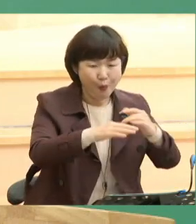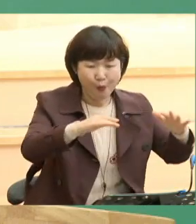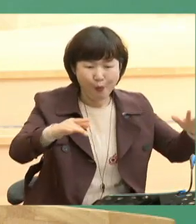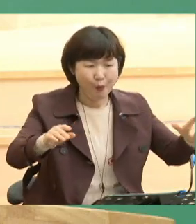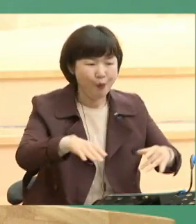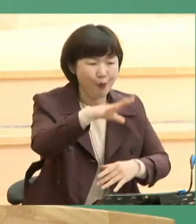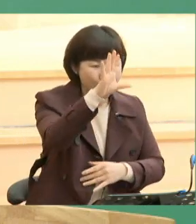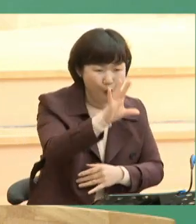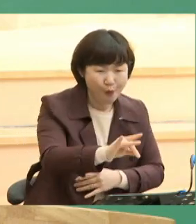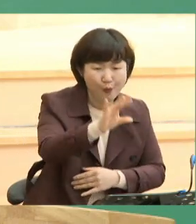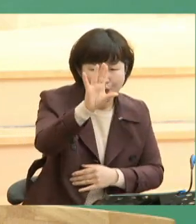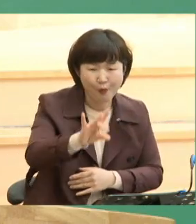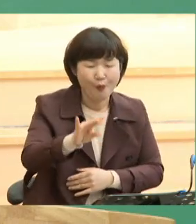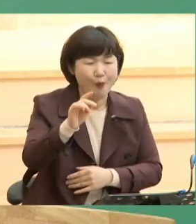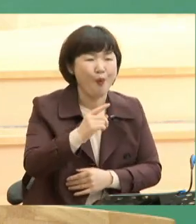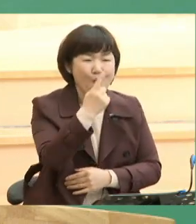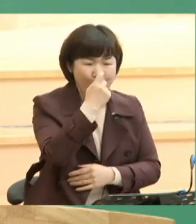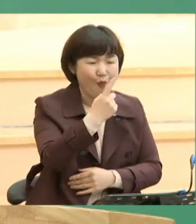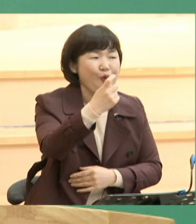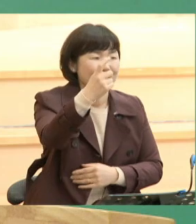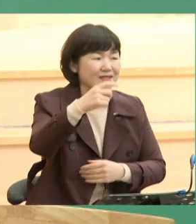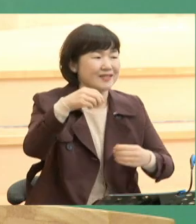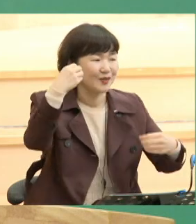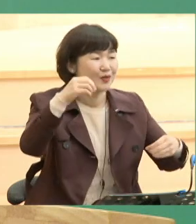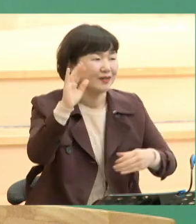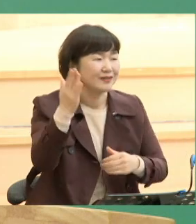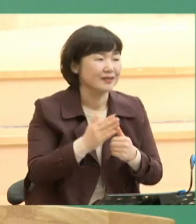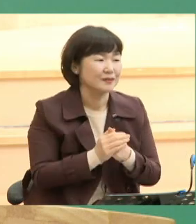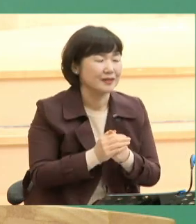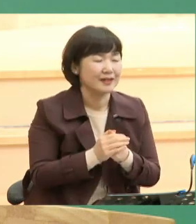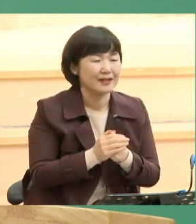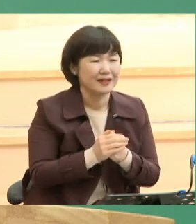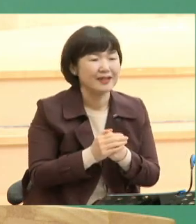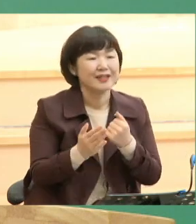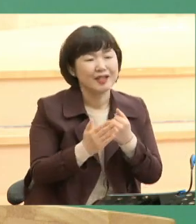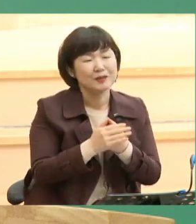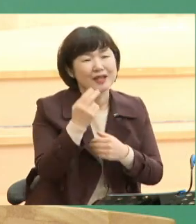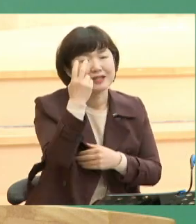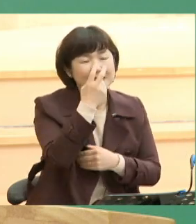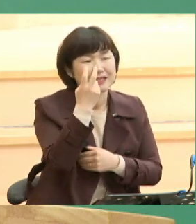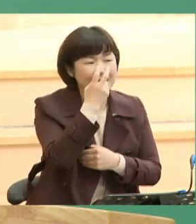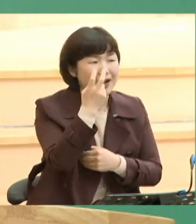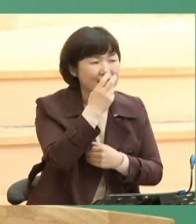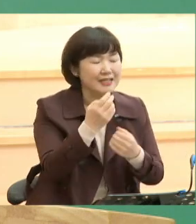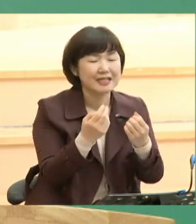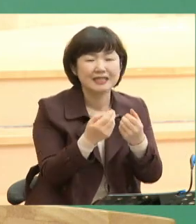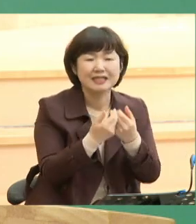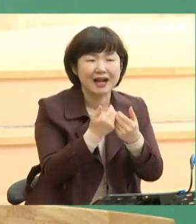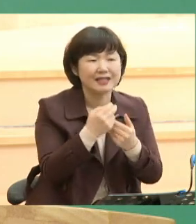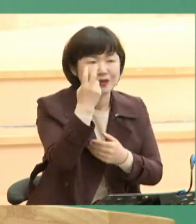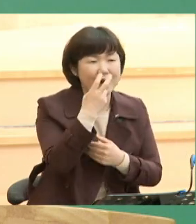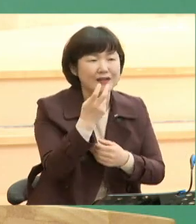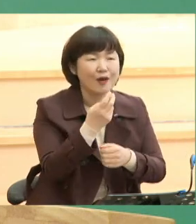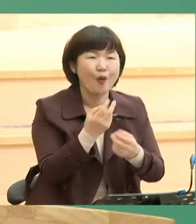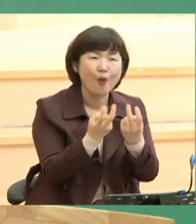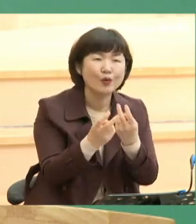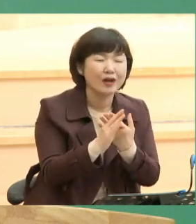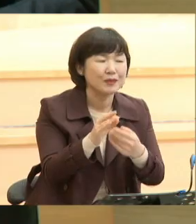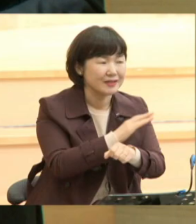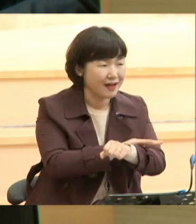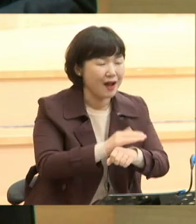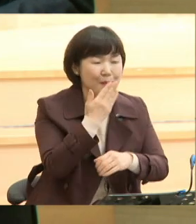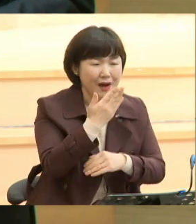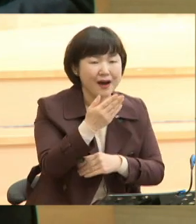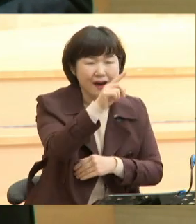지는 거죠 자 그러면 갈등 관리를 어떻게 하고 어떻게 할 수 있는가 어떻게 아름다운 하모니를 연주할 수